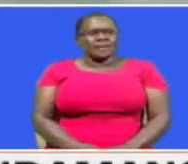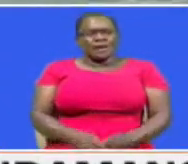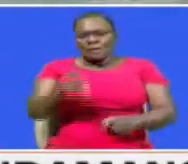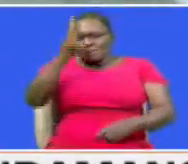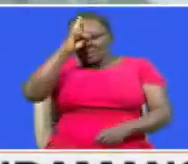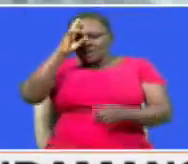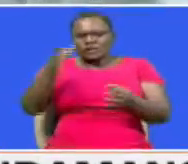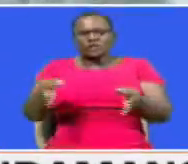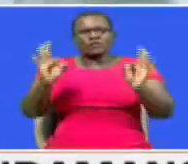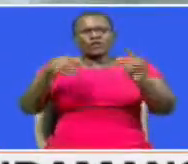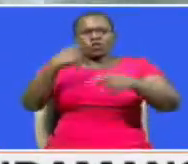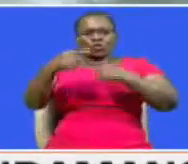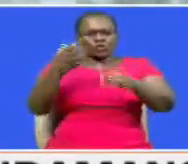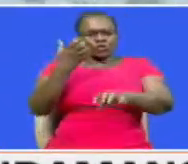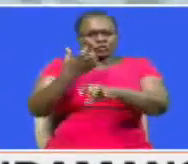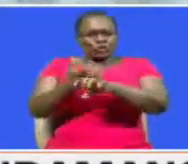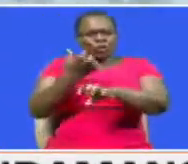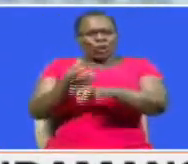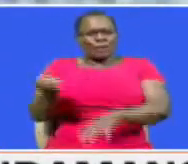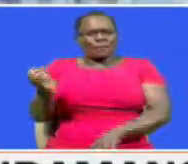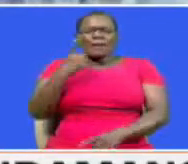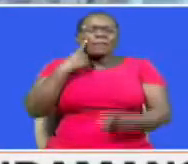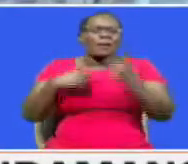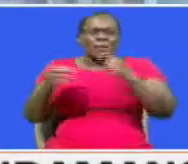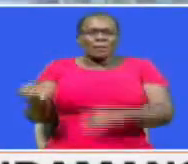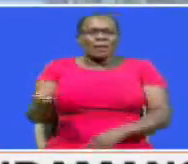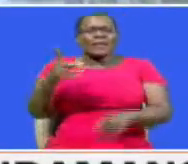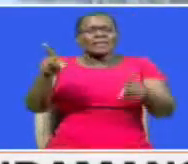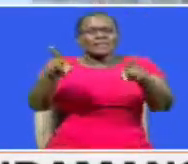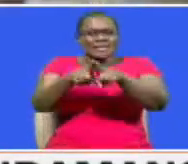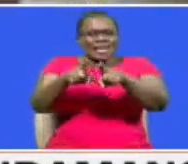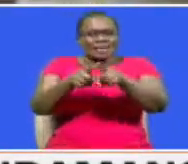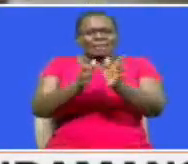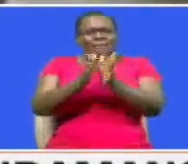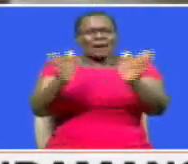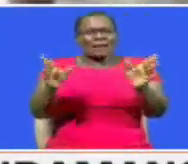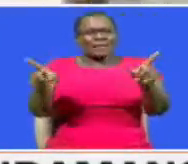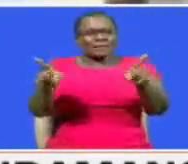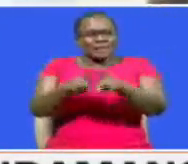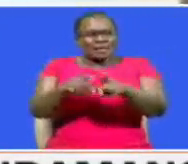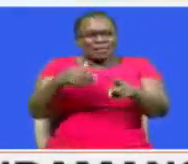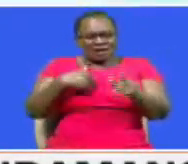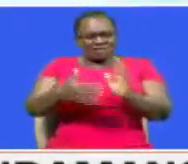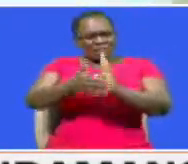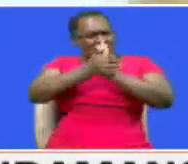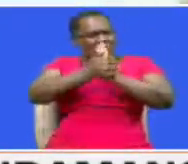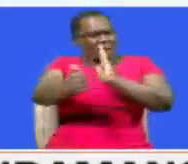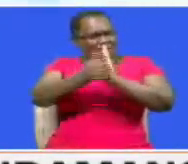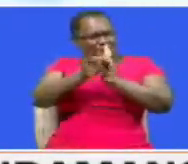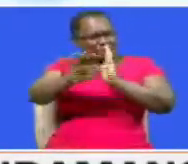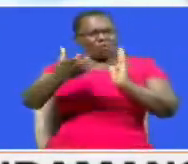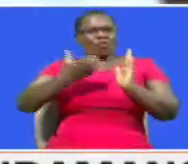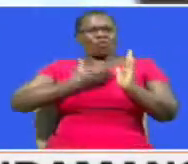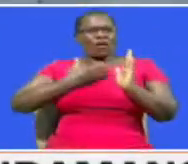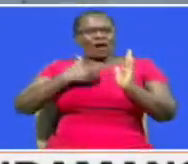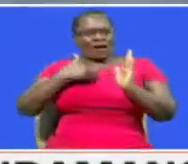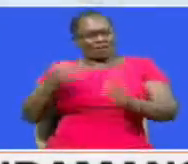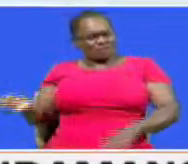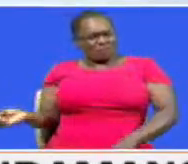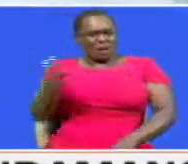Maafisa wa polisi wakiendelea kuwarushia waandamanaji vitoza machozi, waandamanaji walikuwa na maarifa yao.